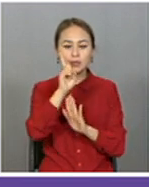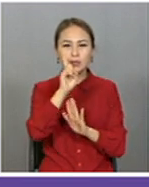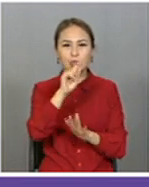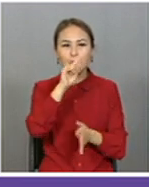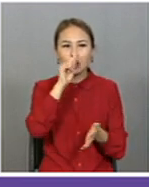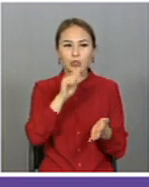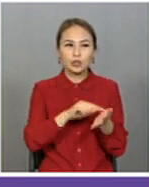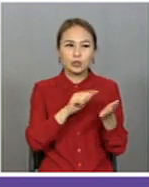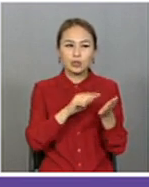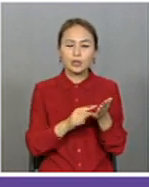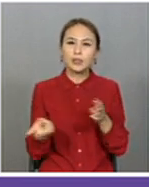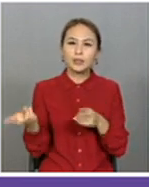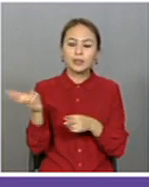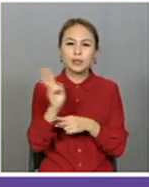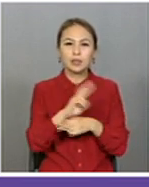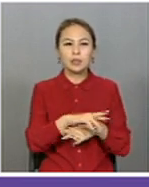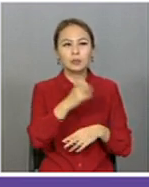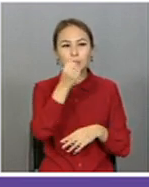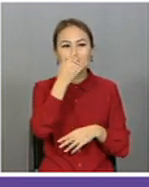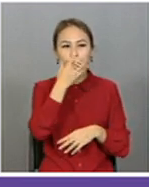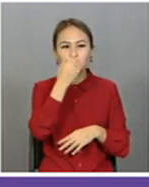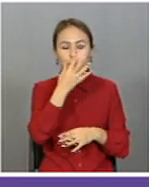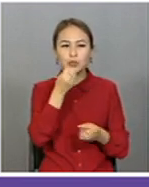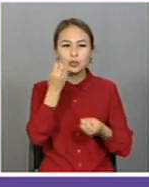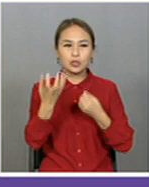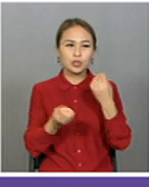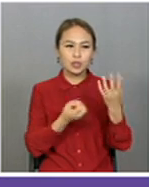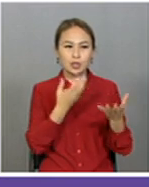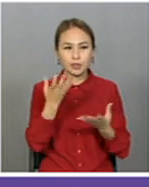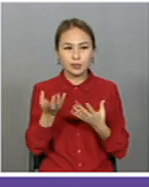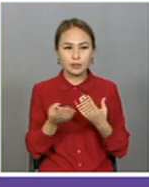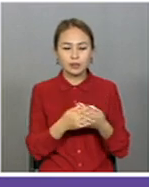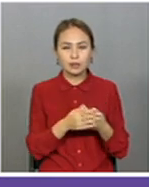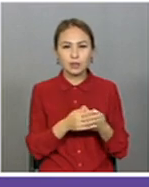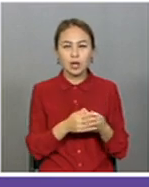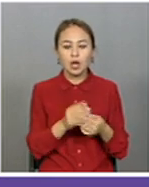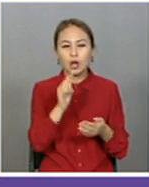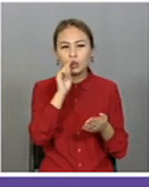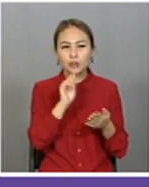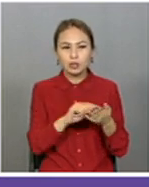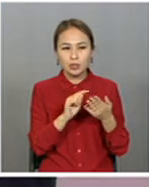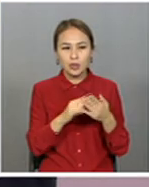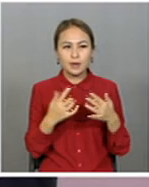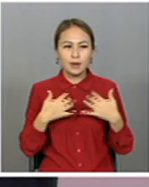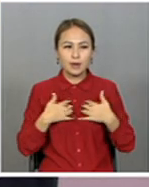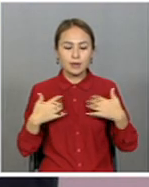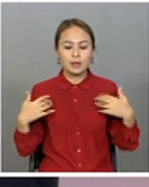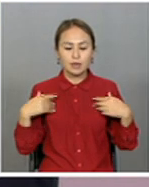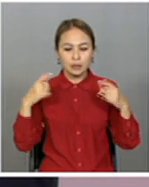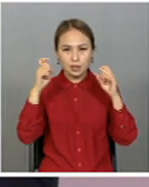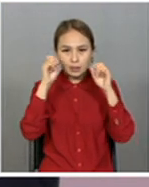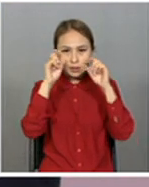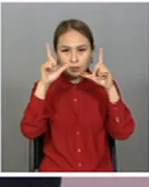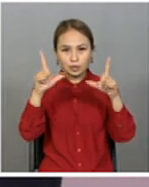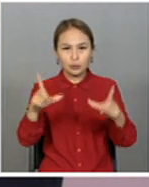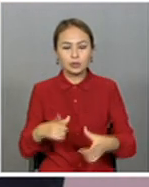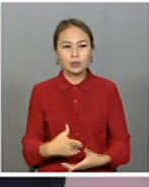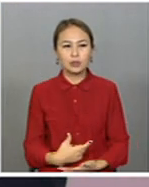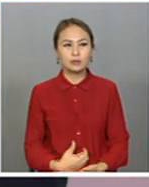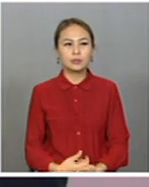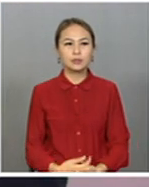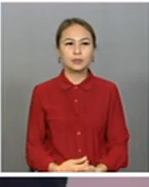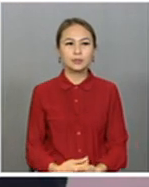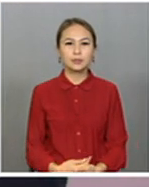бастайды. Құстар келіп, гүлдер бүршік жарады. Құстар мен аңдар